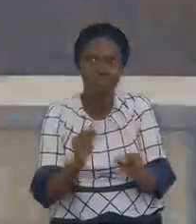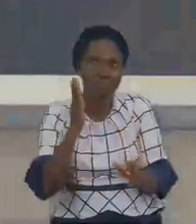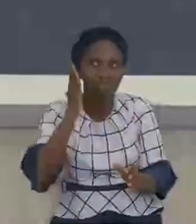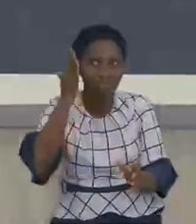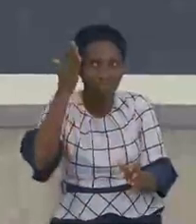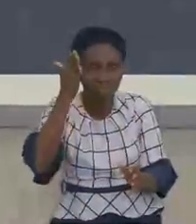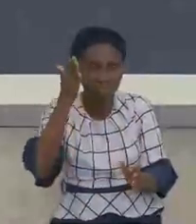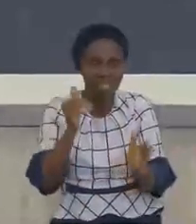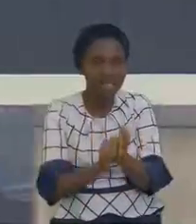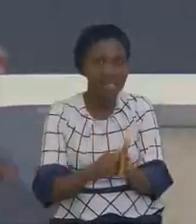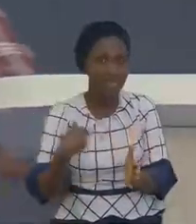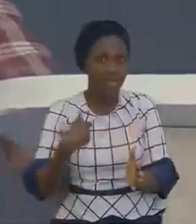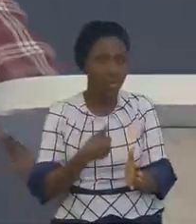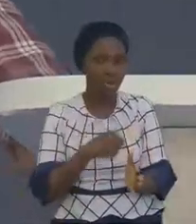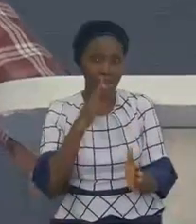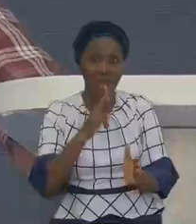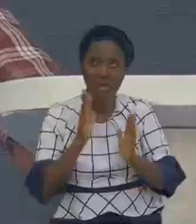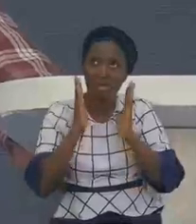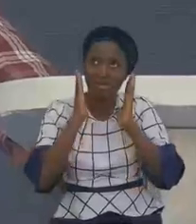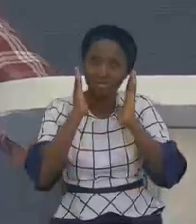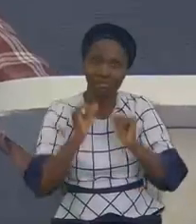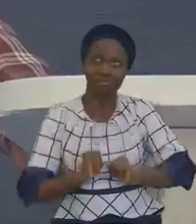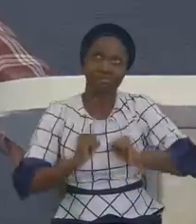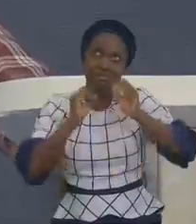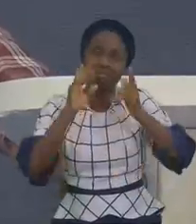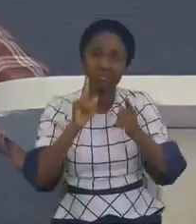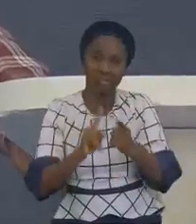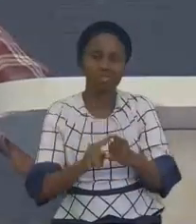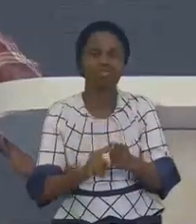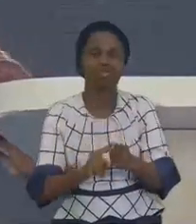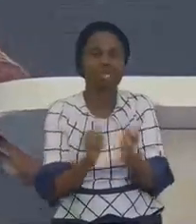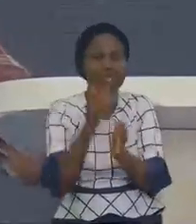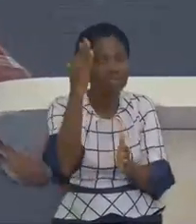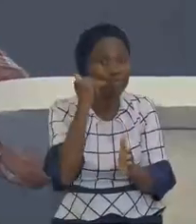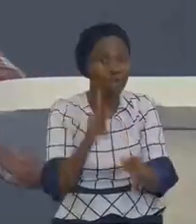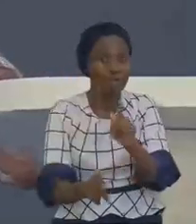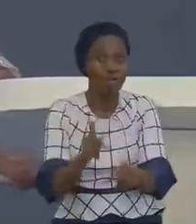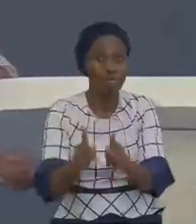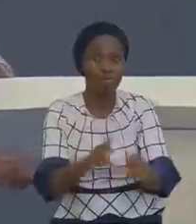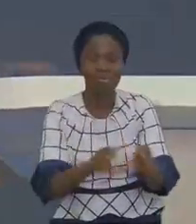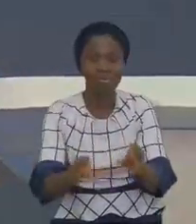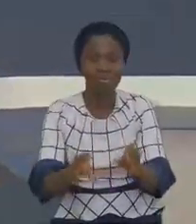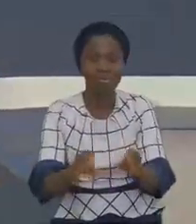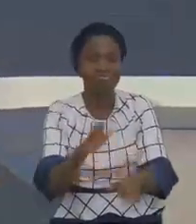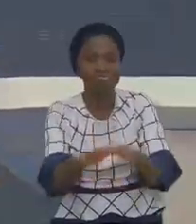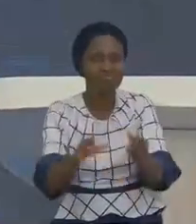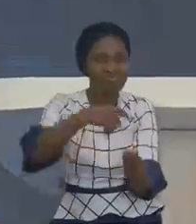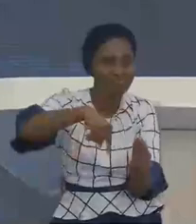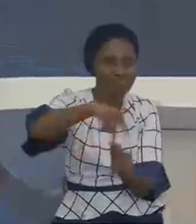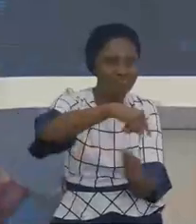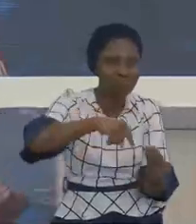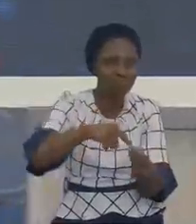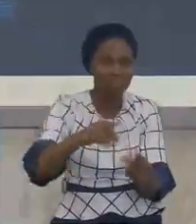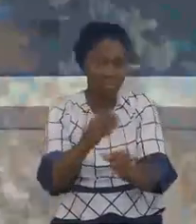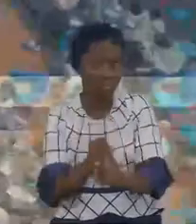dévoués. Voilà pourquoi les gens font les détours, ils ont la guérison, ils ont la délivrance, parce qu'il n'y a pas de dévotion, il